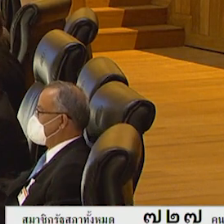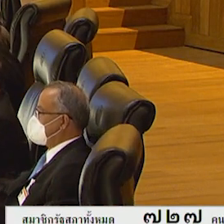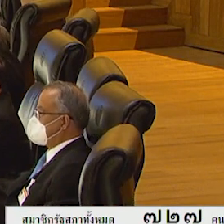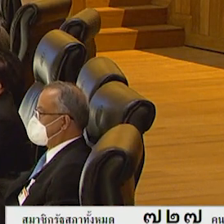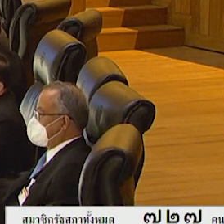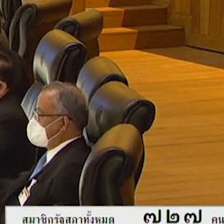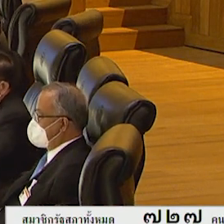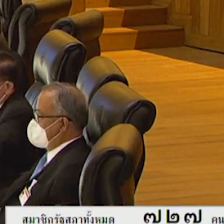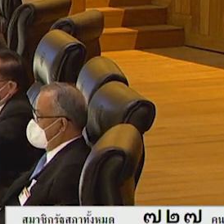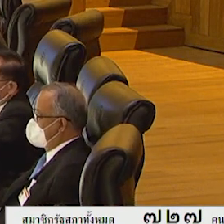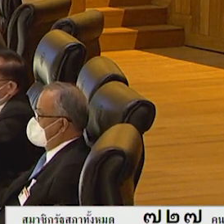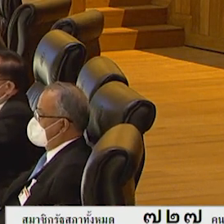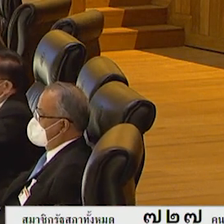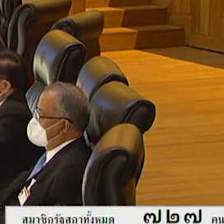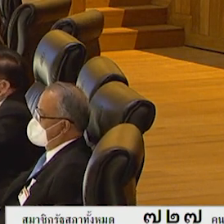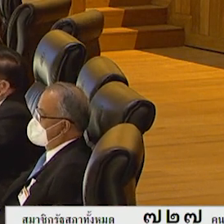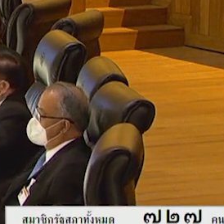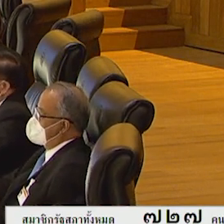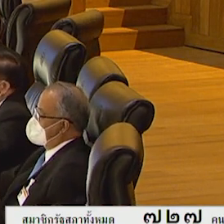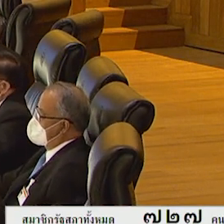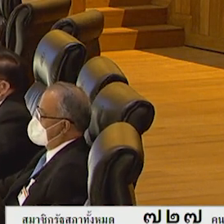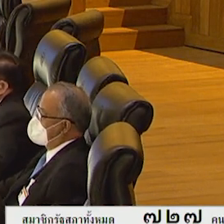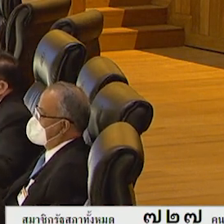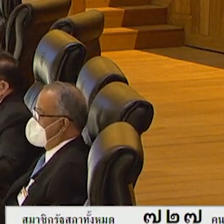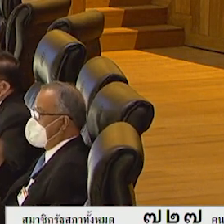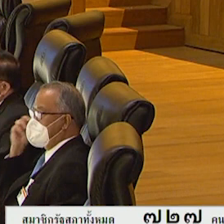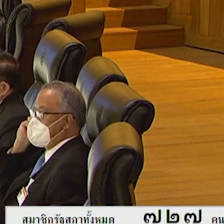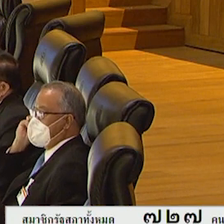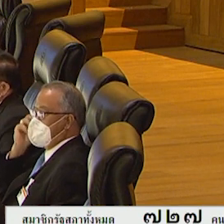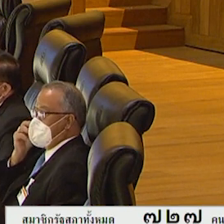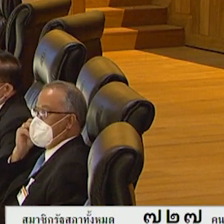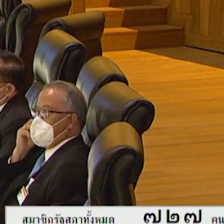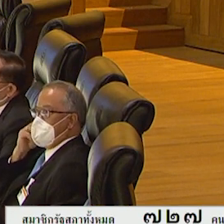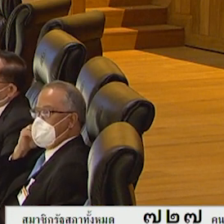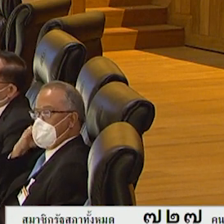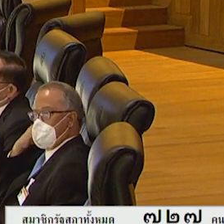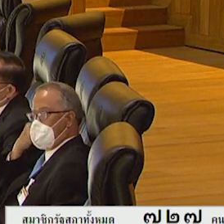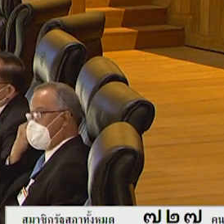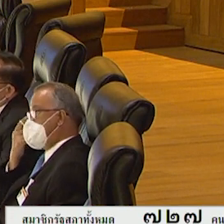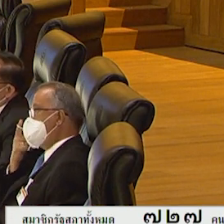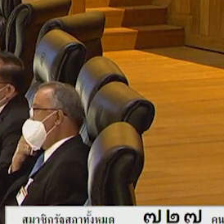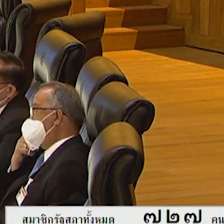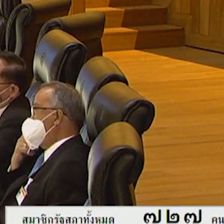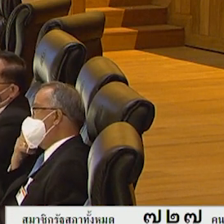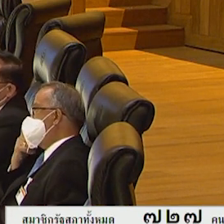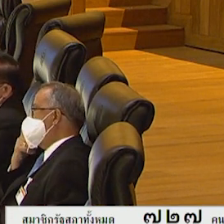เรียนท่านประธานค่ะธัญวัฒน์กมลวงศ์วัฒน์หมายเลข160ของส.ส.แสดงตนค่ะ